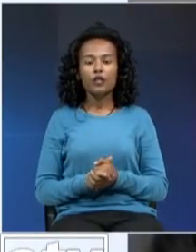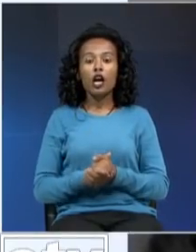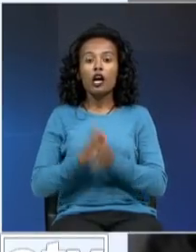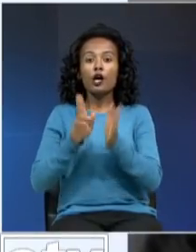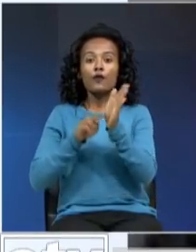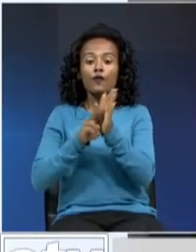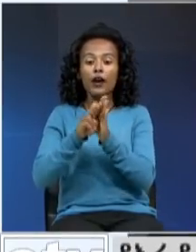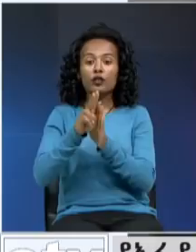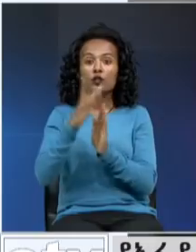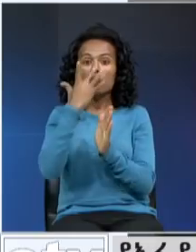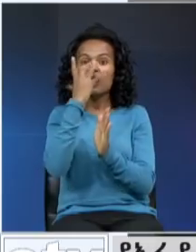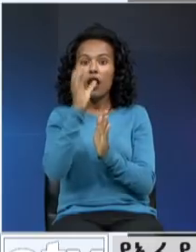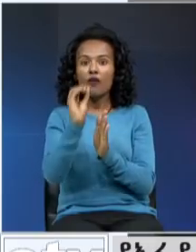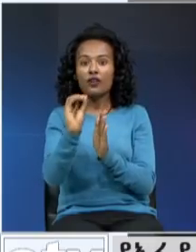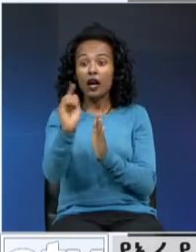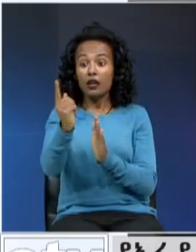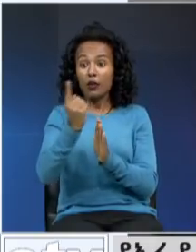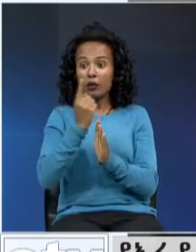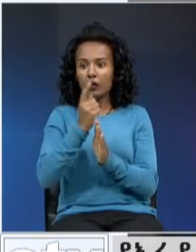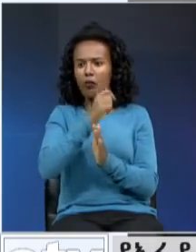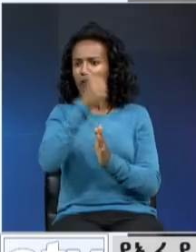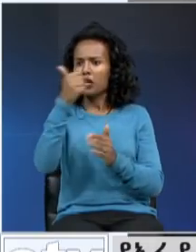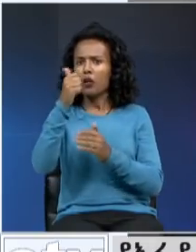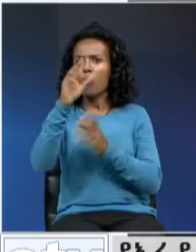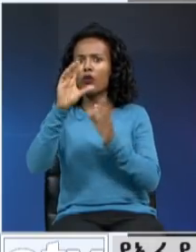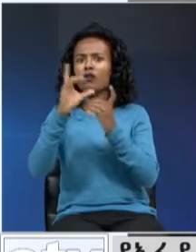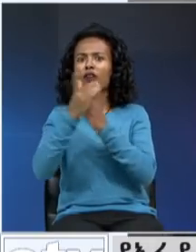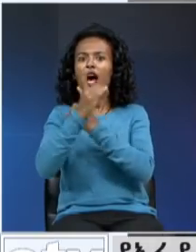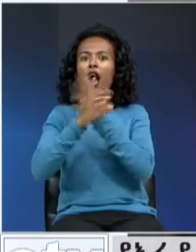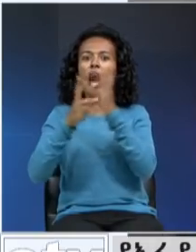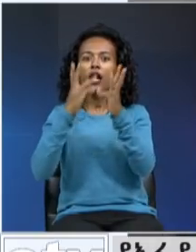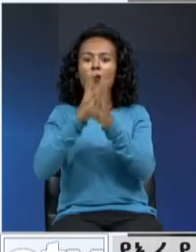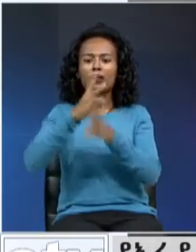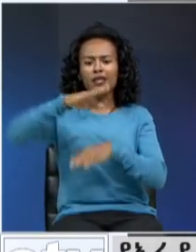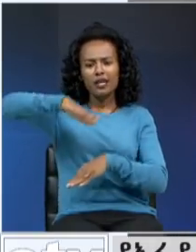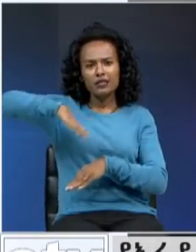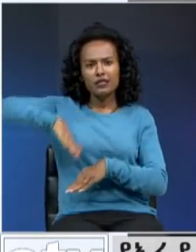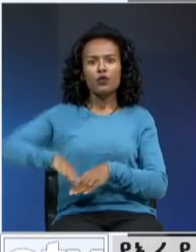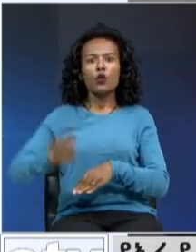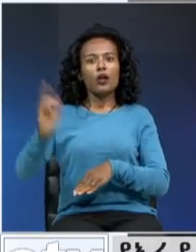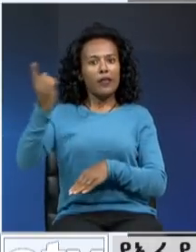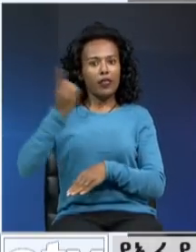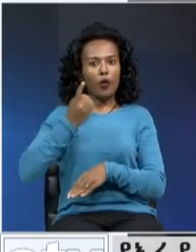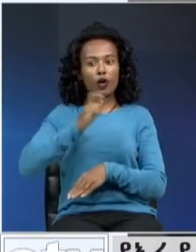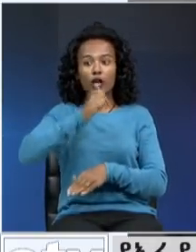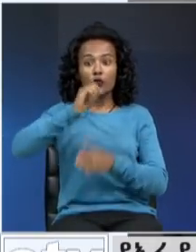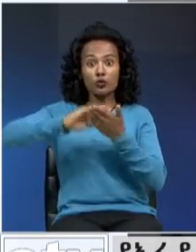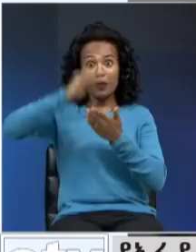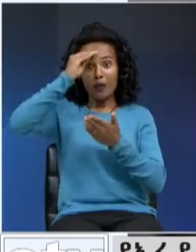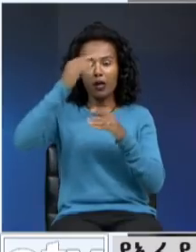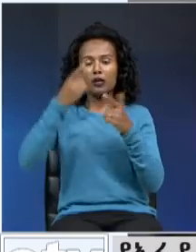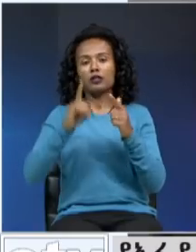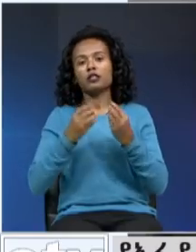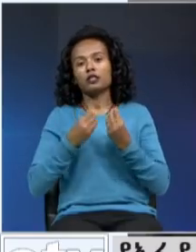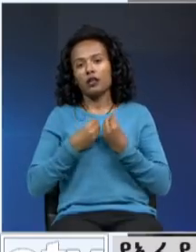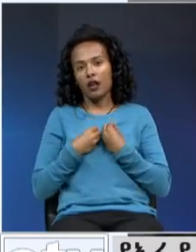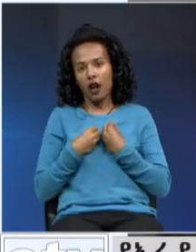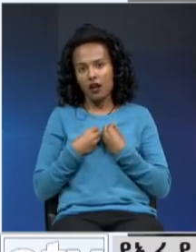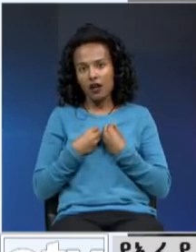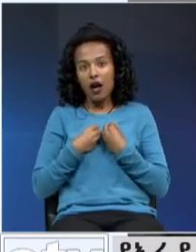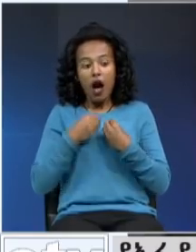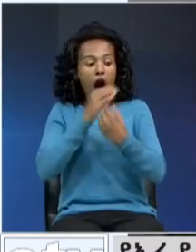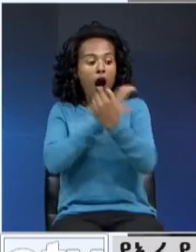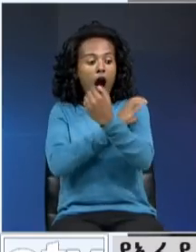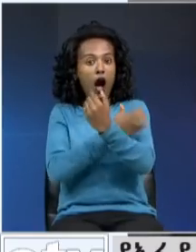ቫይረሱ ወደ አፍሪካ የመጣው ከሌላው ክፍለ ዓለማት ዘግይቶ ስለሆነ ከሌሎች ለመማር እድል ይሰጠናል።